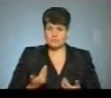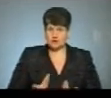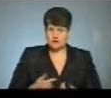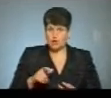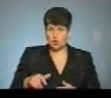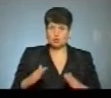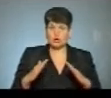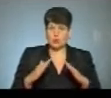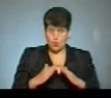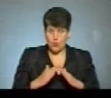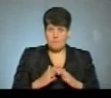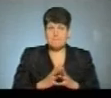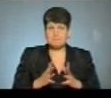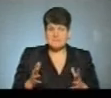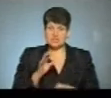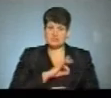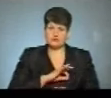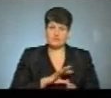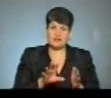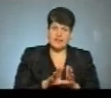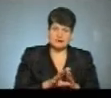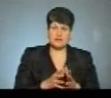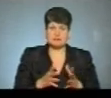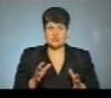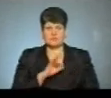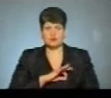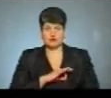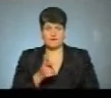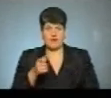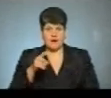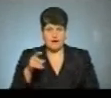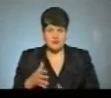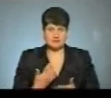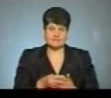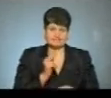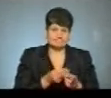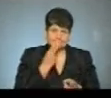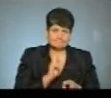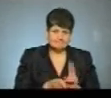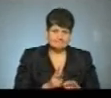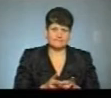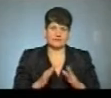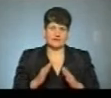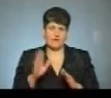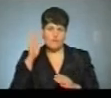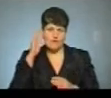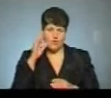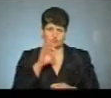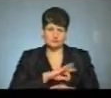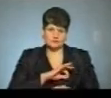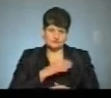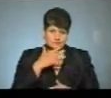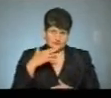вони більше споживають електроенергії, вони більше споживають природнього газу на приготування їжі, відповідно, води